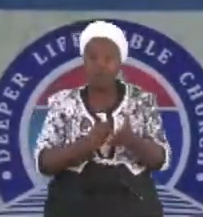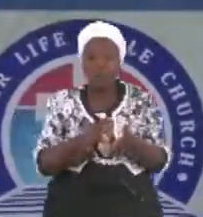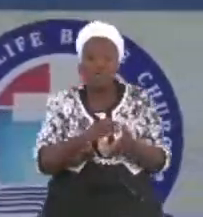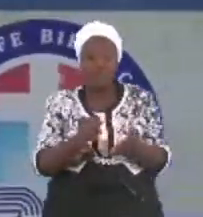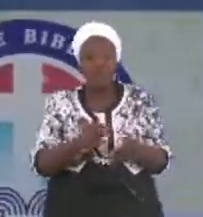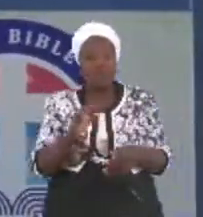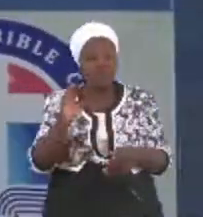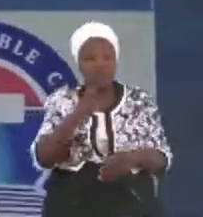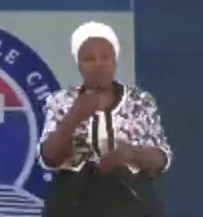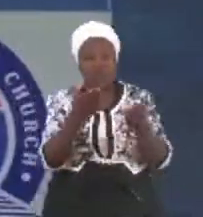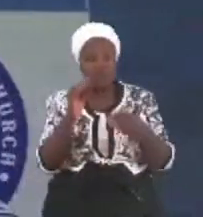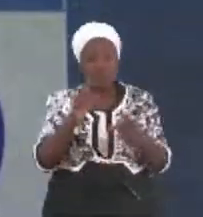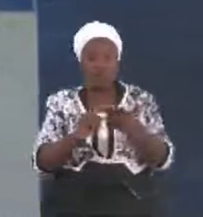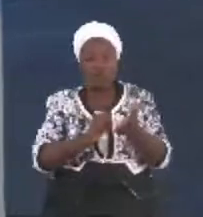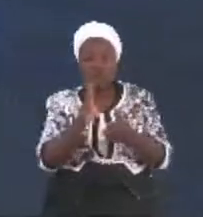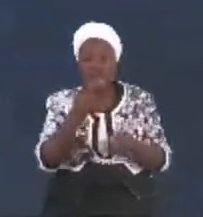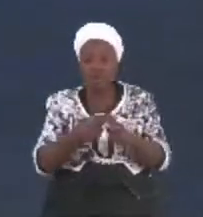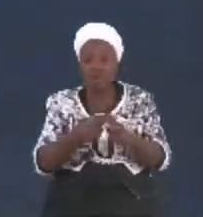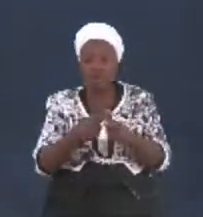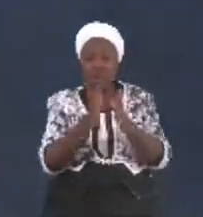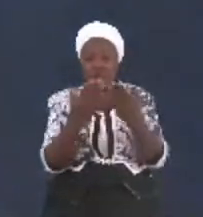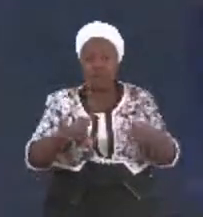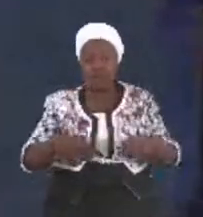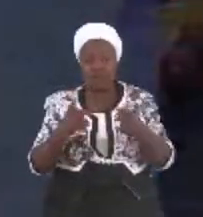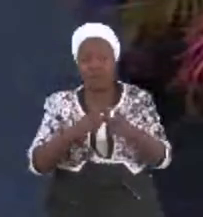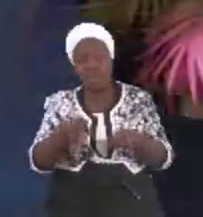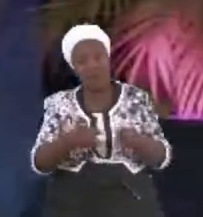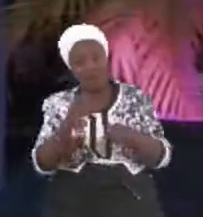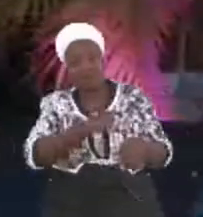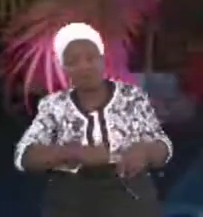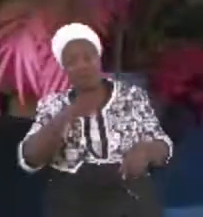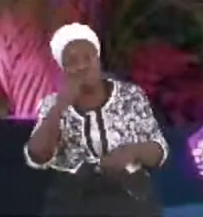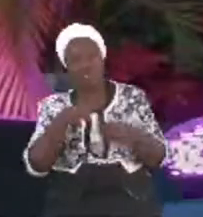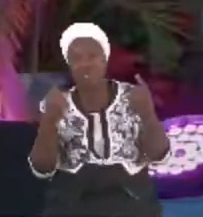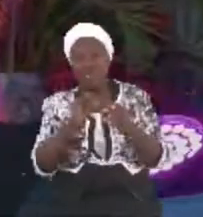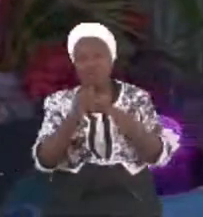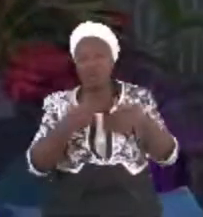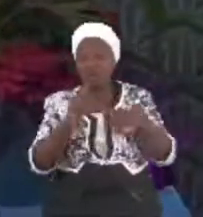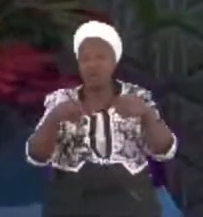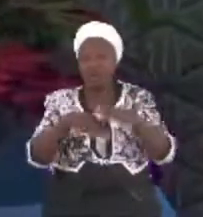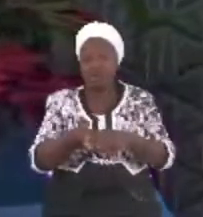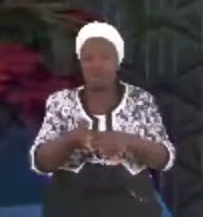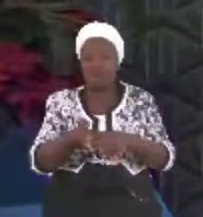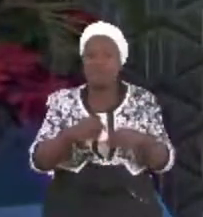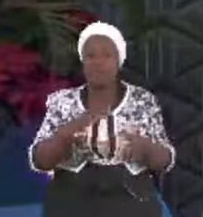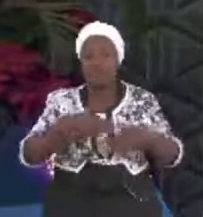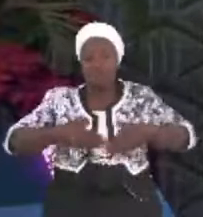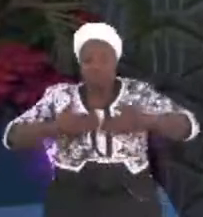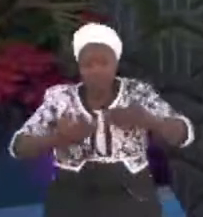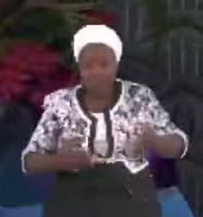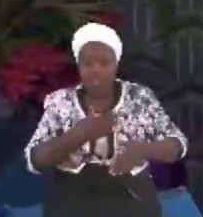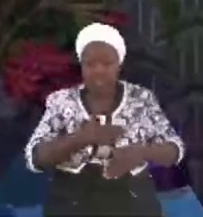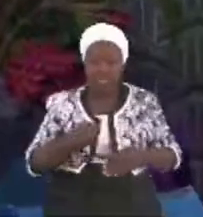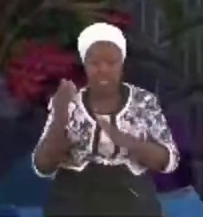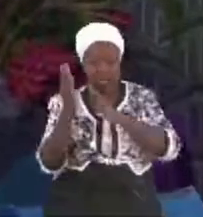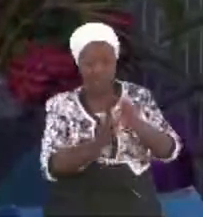livre de vie, comme tu es attristé pour les péchés que tu as commis, et tu confesses et tu les